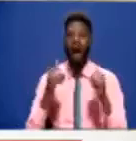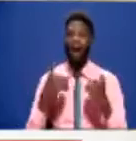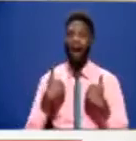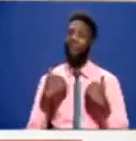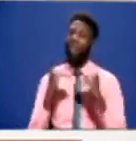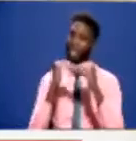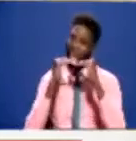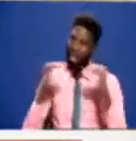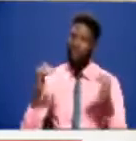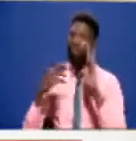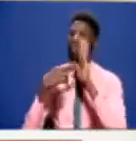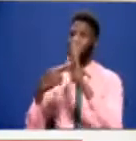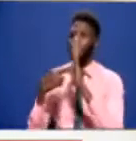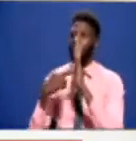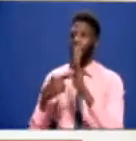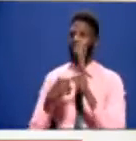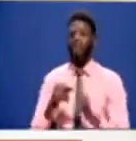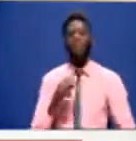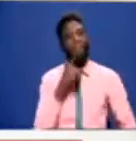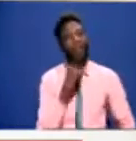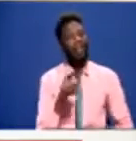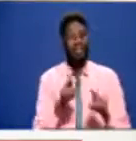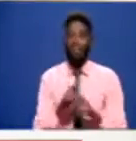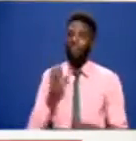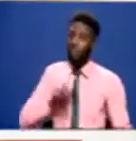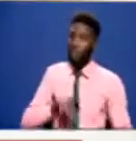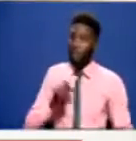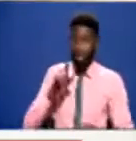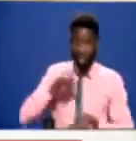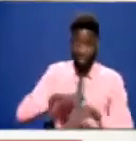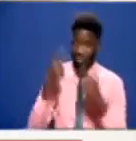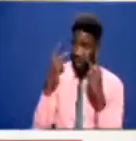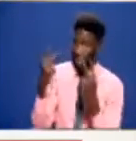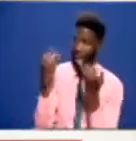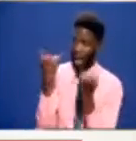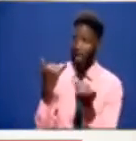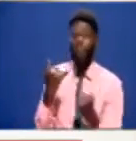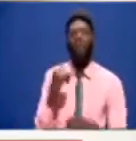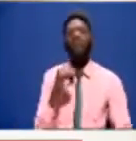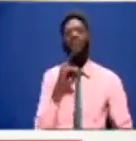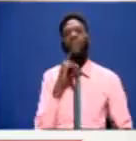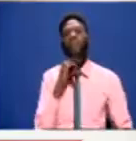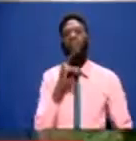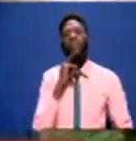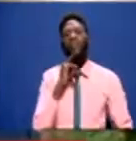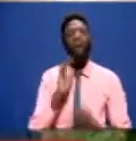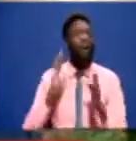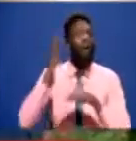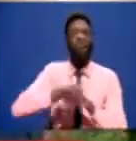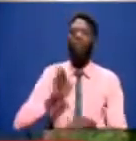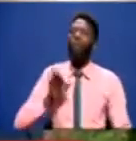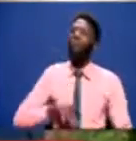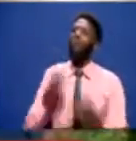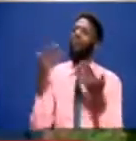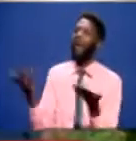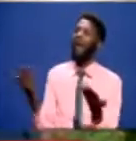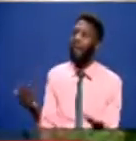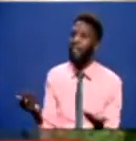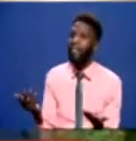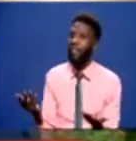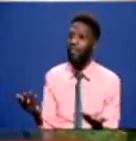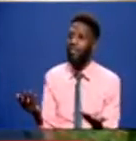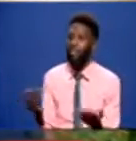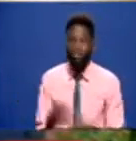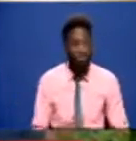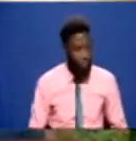representation of men and women. Even if I look now, there's too many men. Where are the women? Hey. Waziri wa